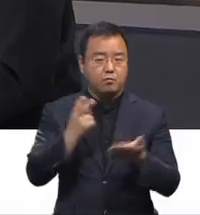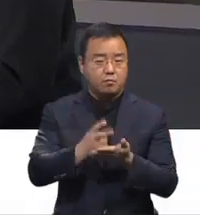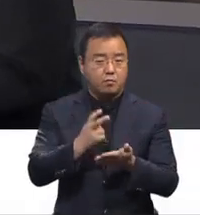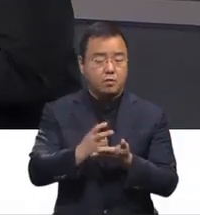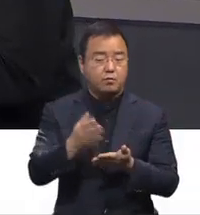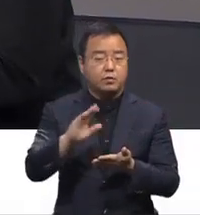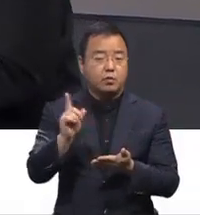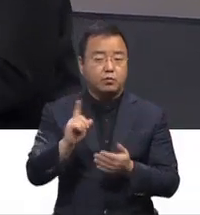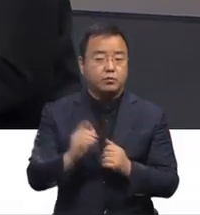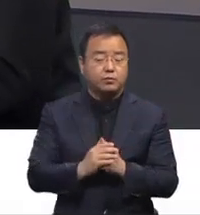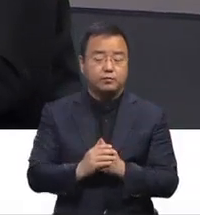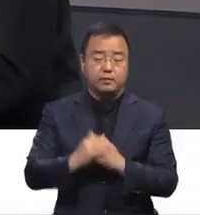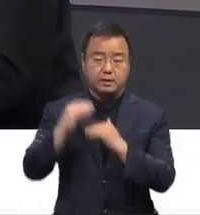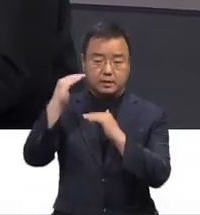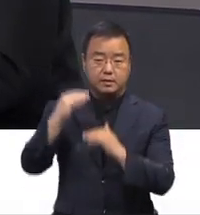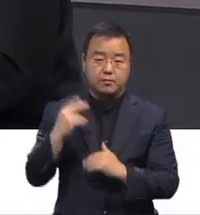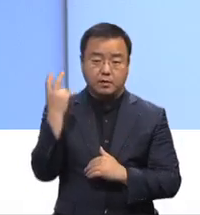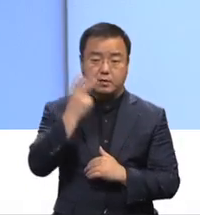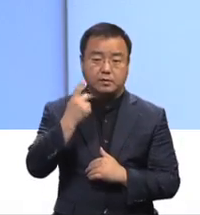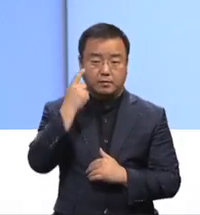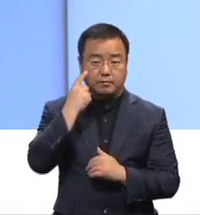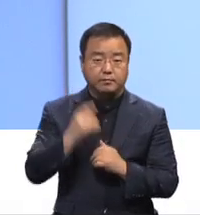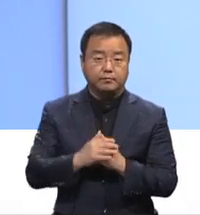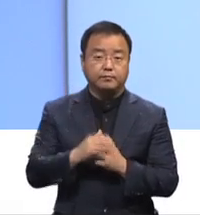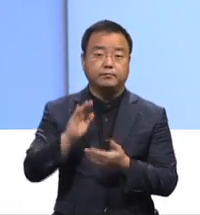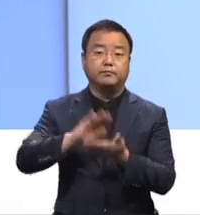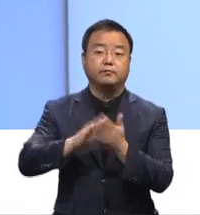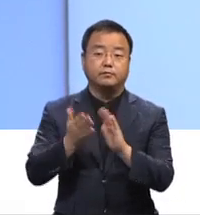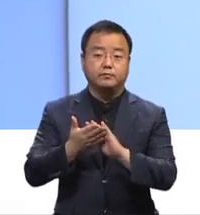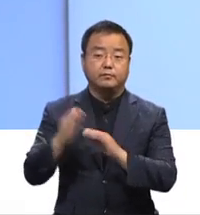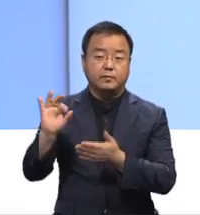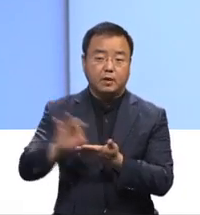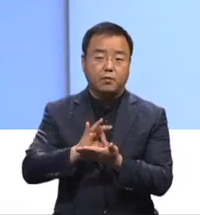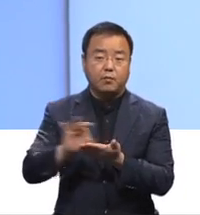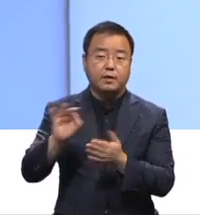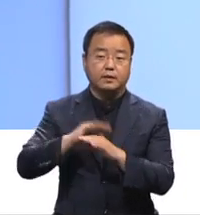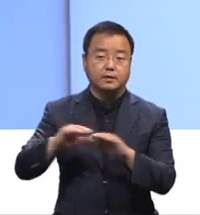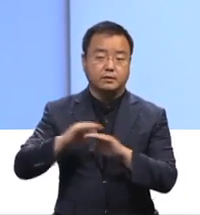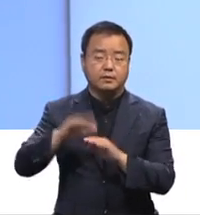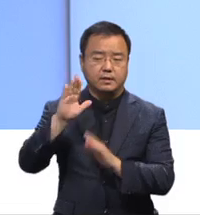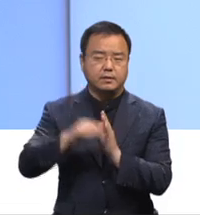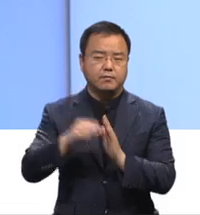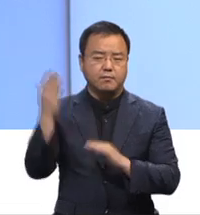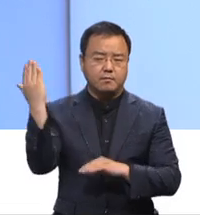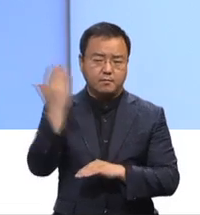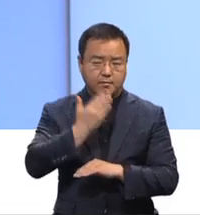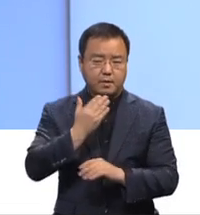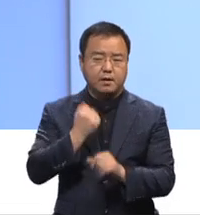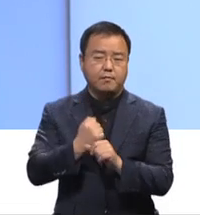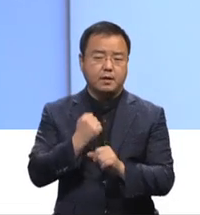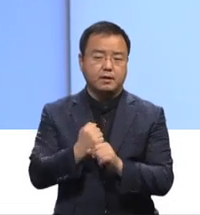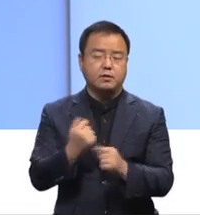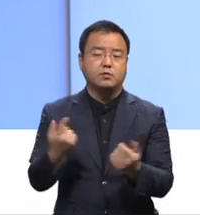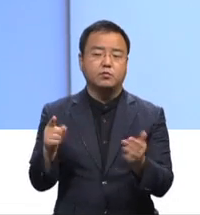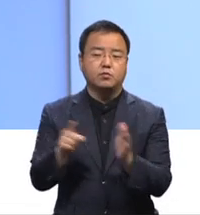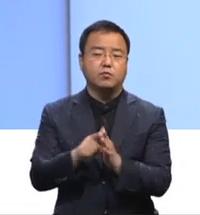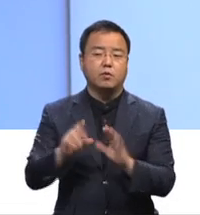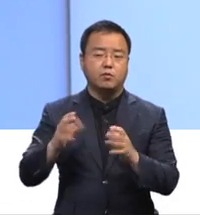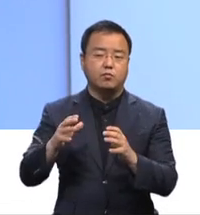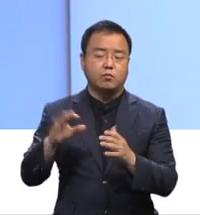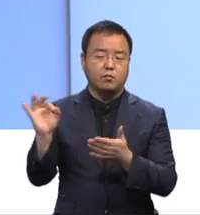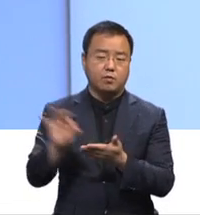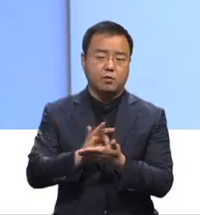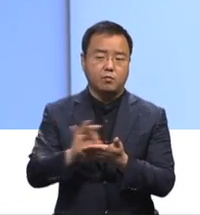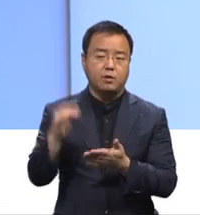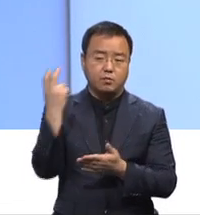볼까요 내용을 한번 짚어 보면 돼 어서 유치원 들이 회계처리를 할 때 좀 투명하게 들여 볼 수 있도록 국가 회계 관리 시스템